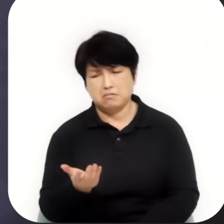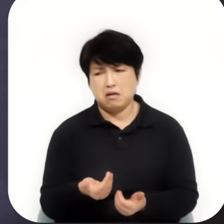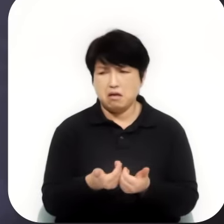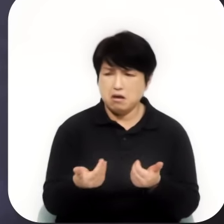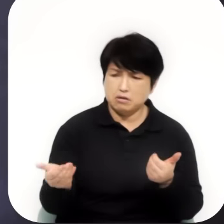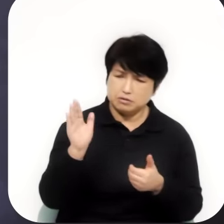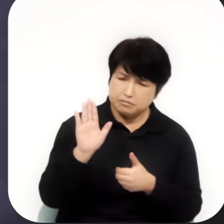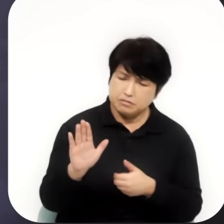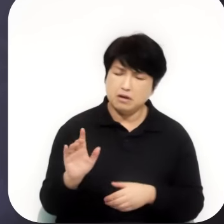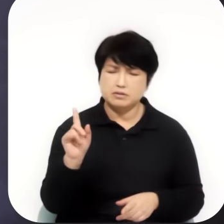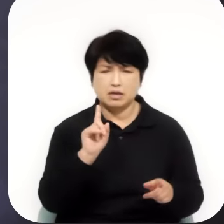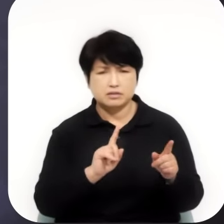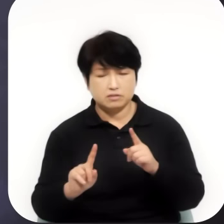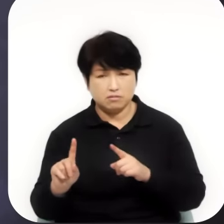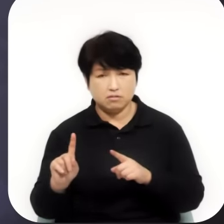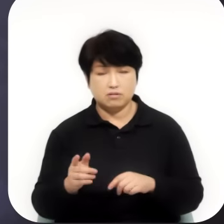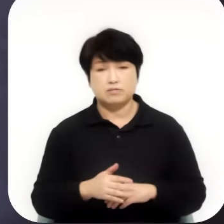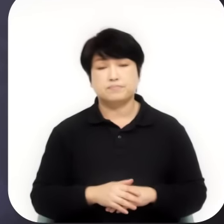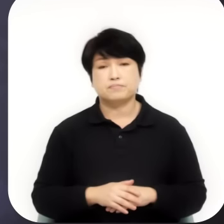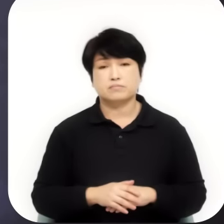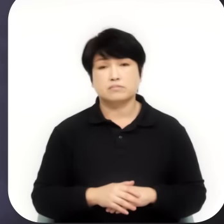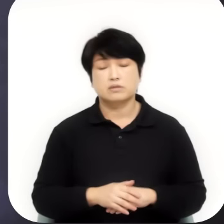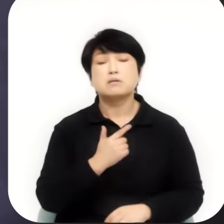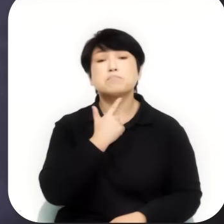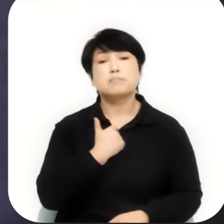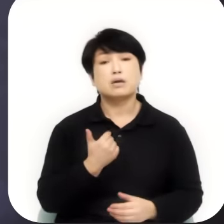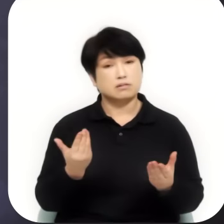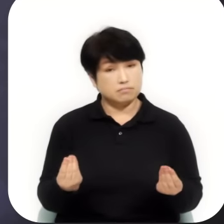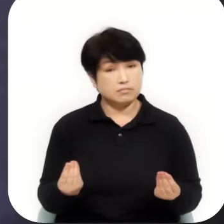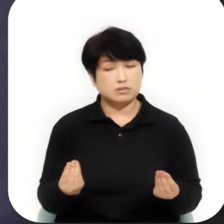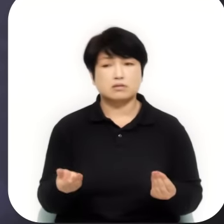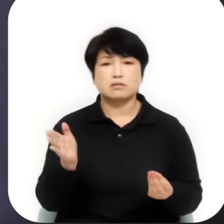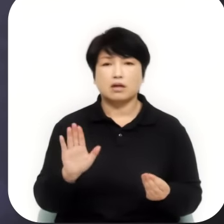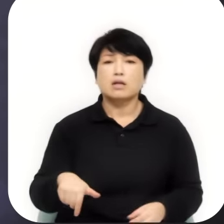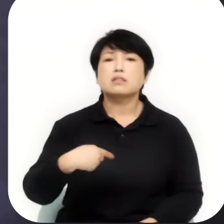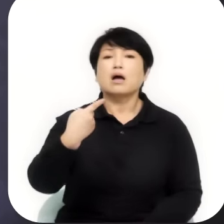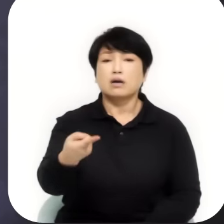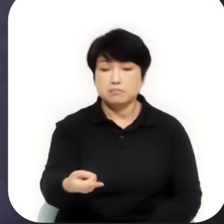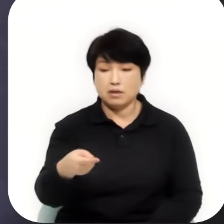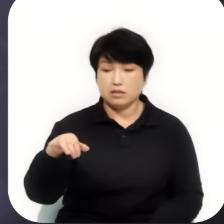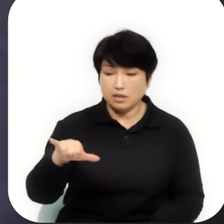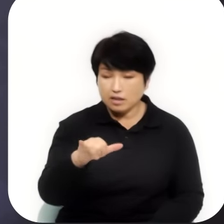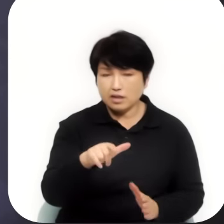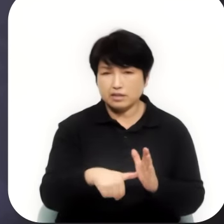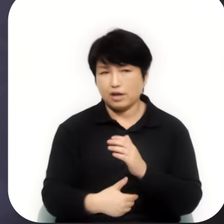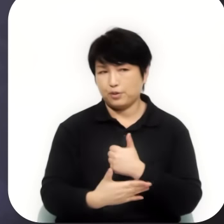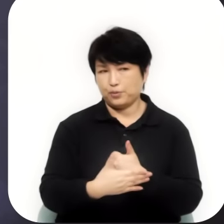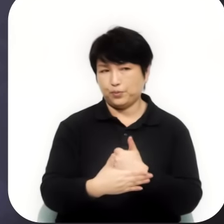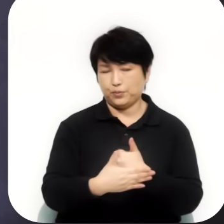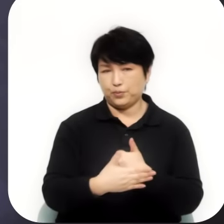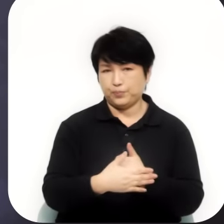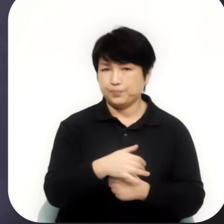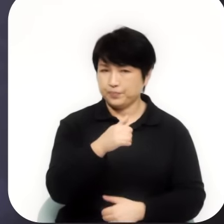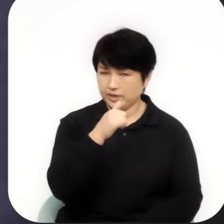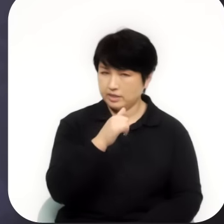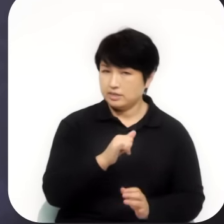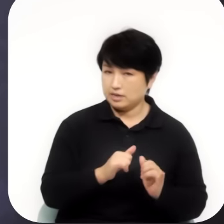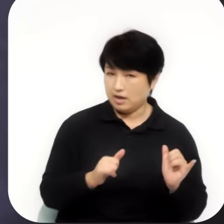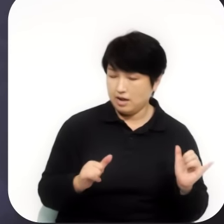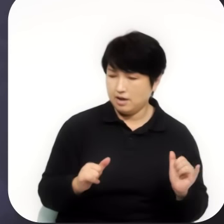입었어요. 그래서 그 경험이 다음 연애를 하는데 도움이 되는 사람이 있고,